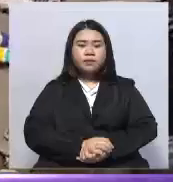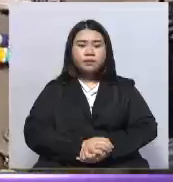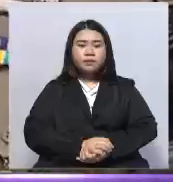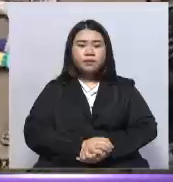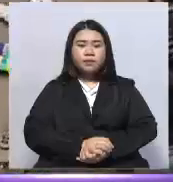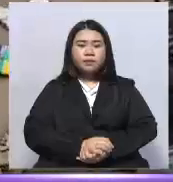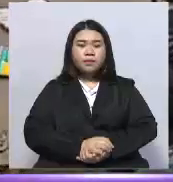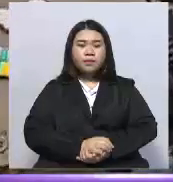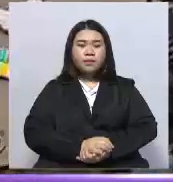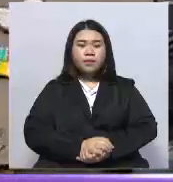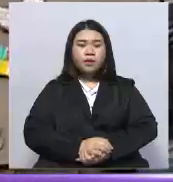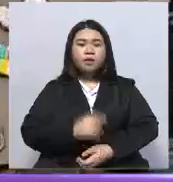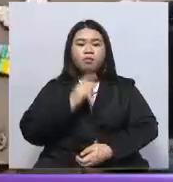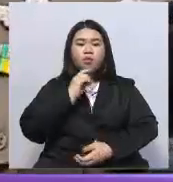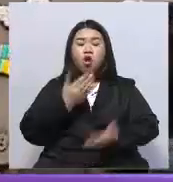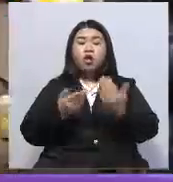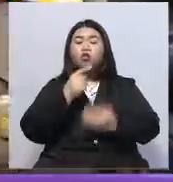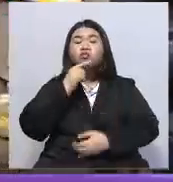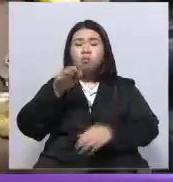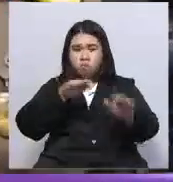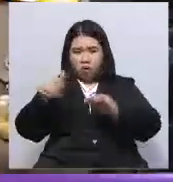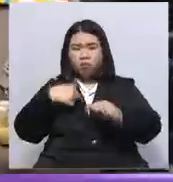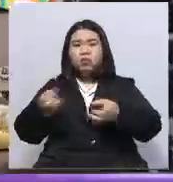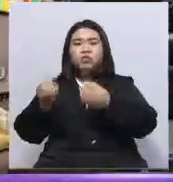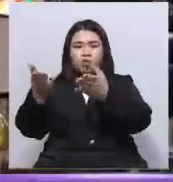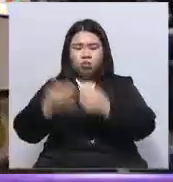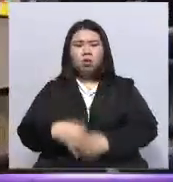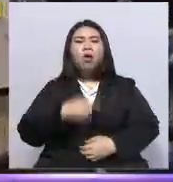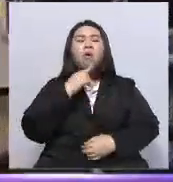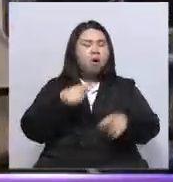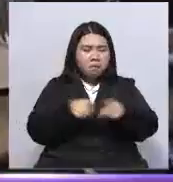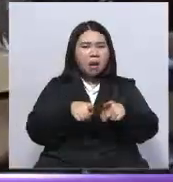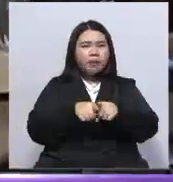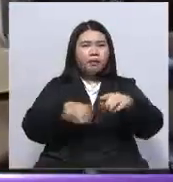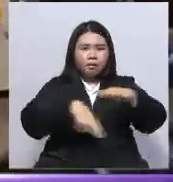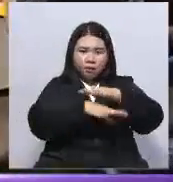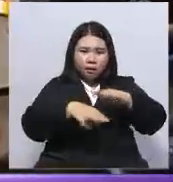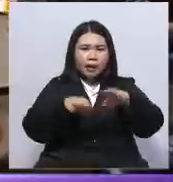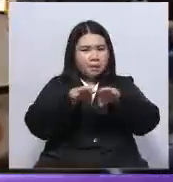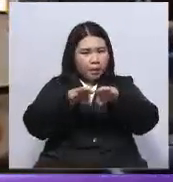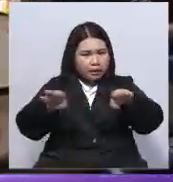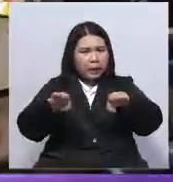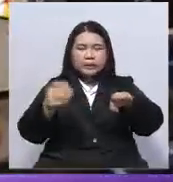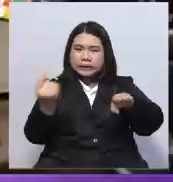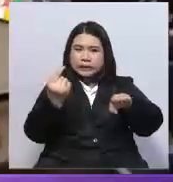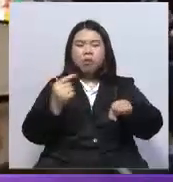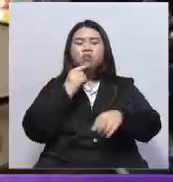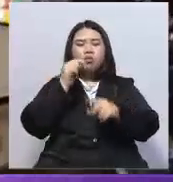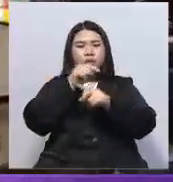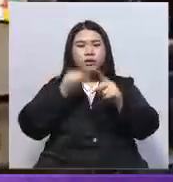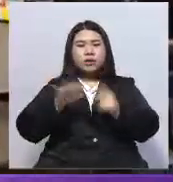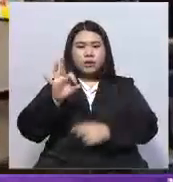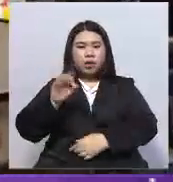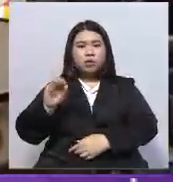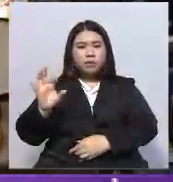อกว่าถ้าดีๆก็เราจะส่งเลยมาตรฐานเดียว คร ับและหลักฐานผมเชื่อว่า 99%